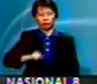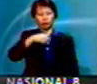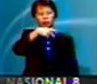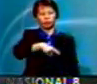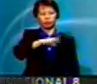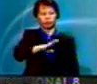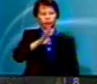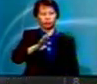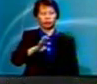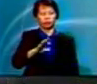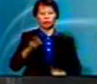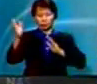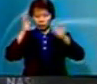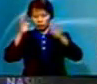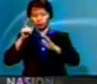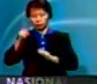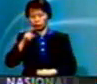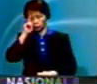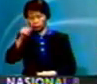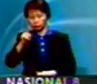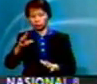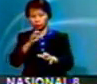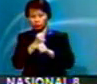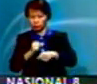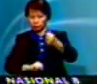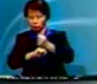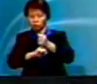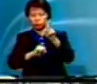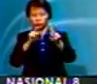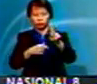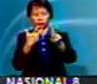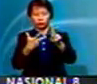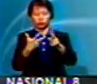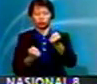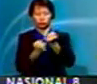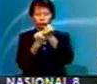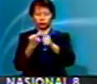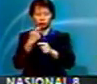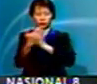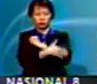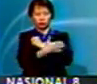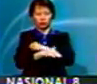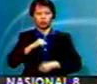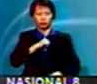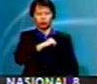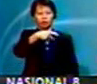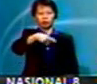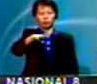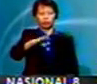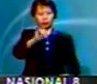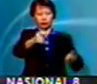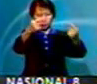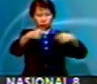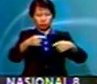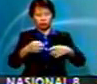Bangsa Bersatu kali ini. Malaysia perlu memastikan ia meraih sekurang-kurangnya 2/3 undian daripada negara-negara anggota PBB yang hadir